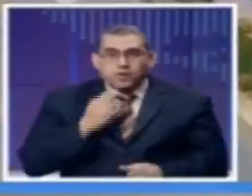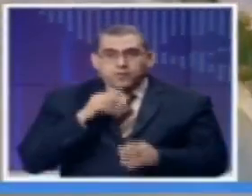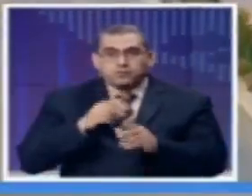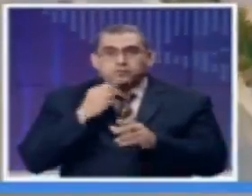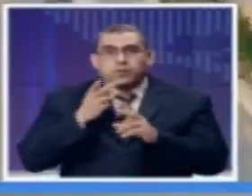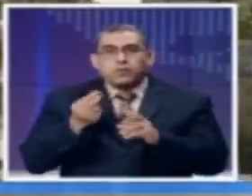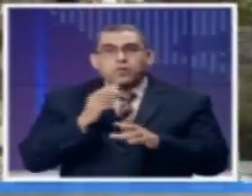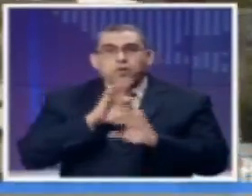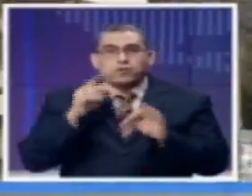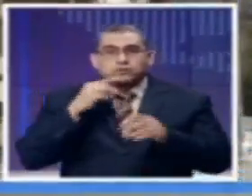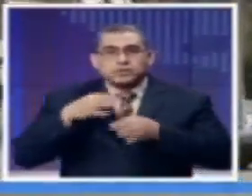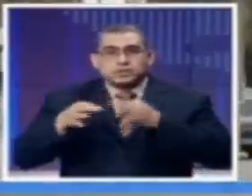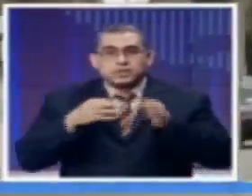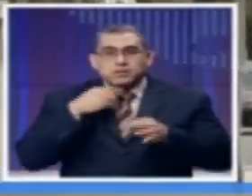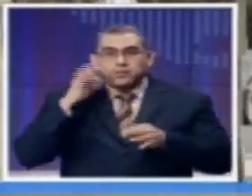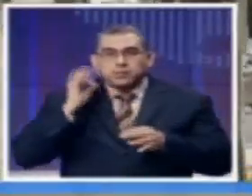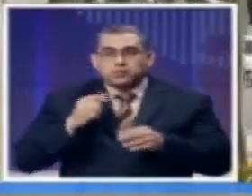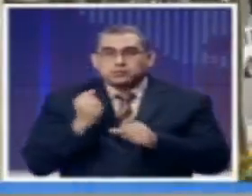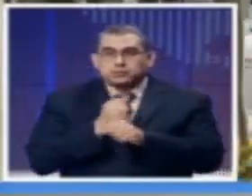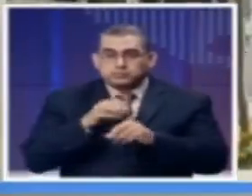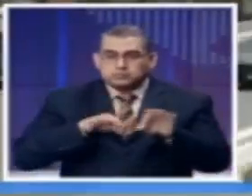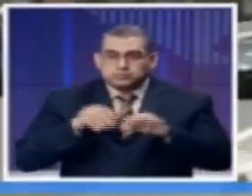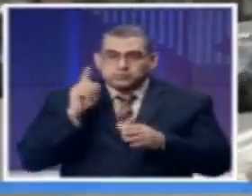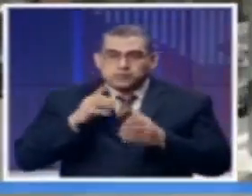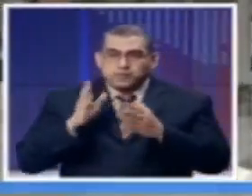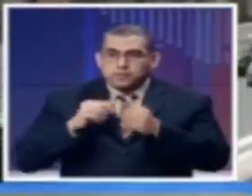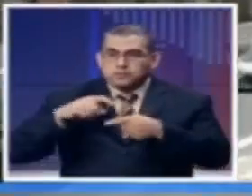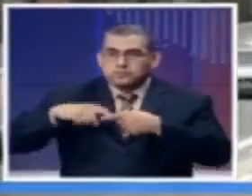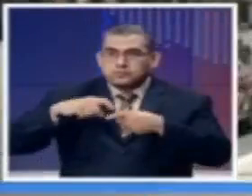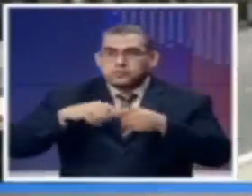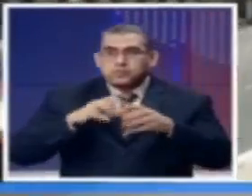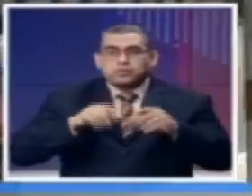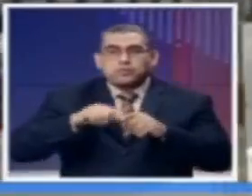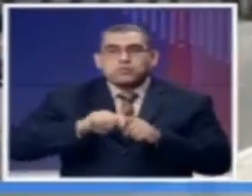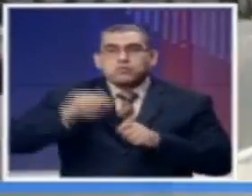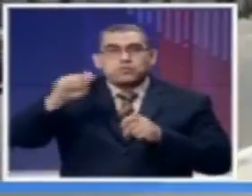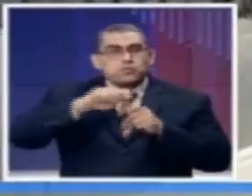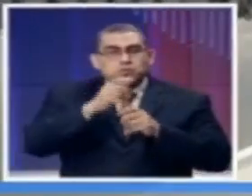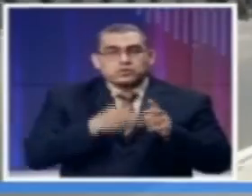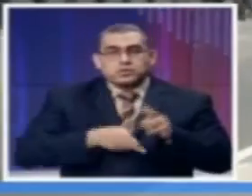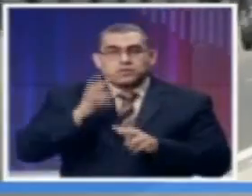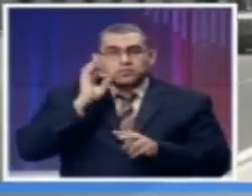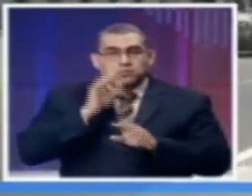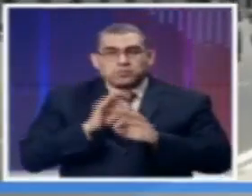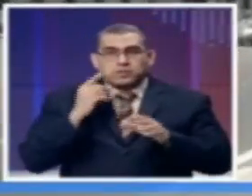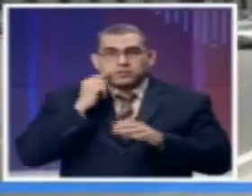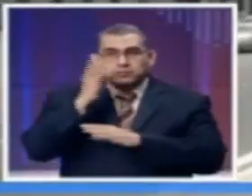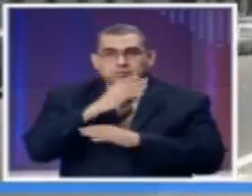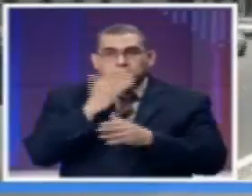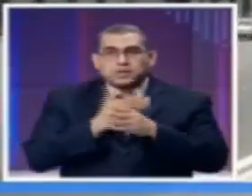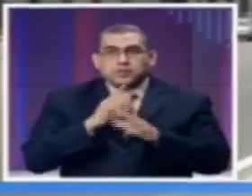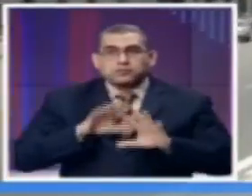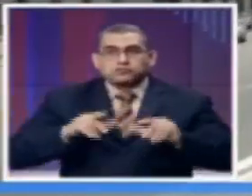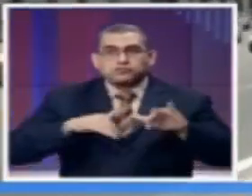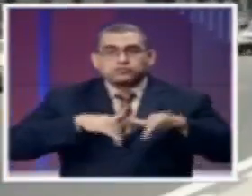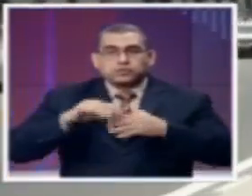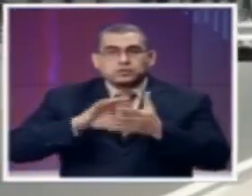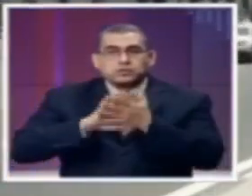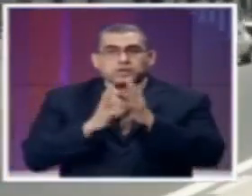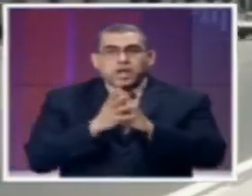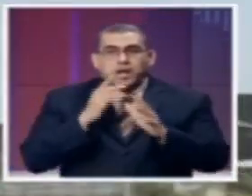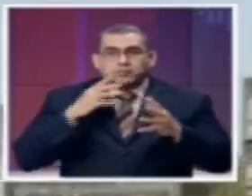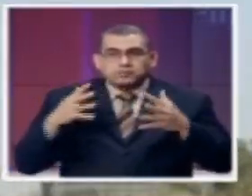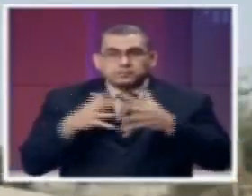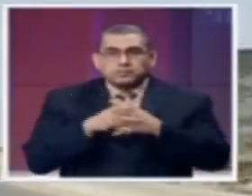القيادة السياسية، والتي باتت تربط مصر من أدناها إلى أقصاها بهدف وضع حلول جذرية للاختناقات المرورية،